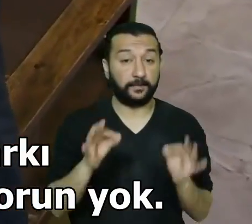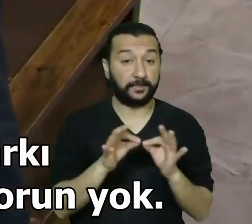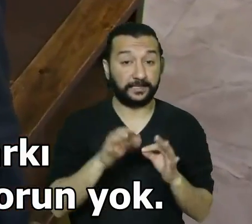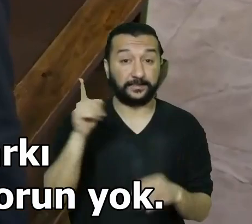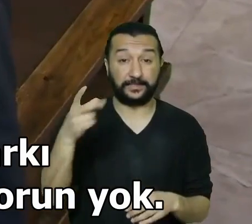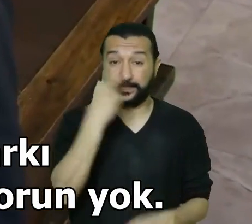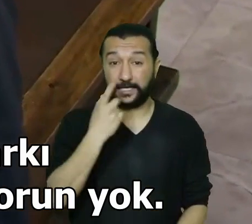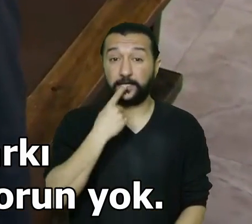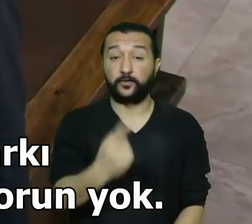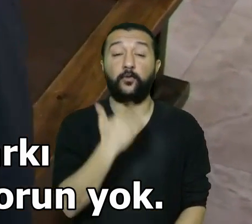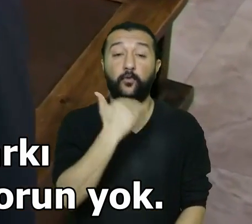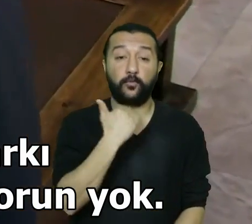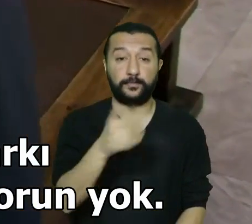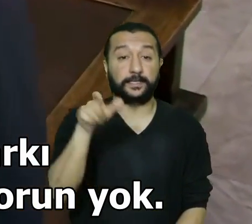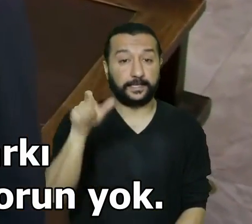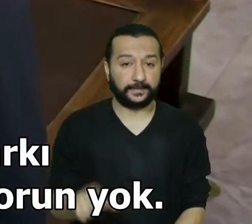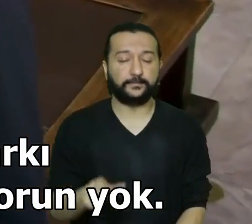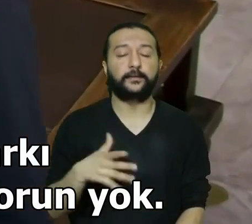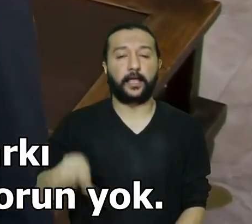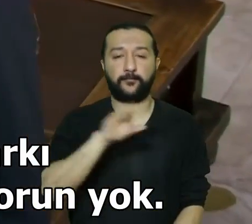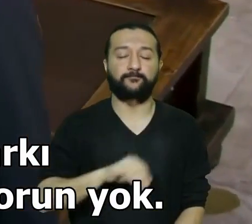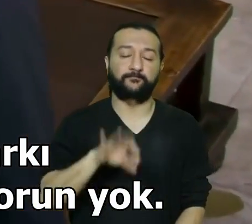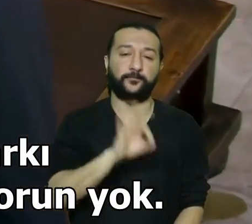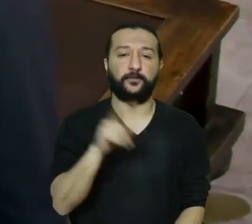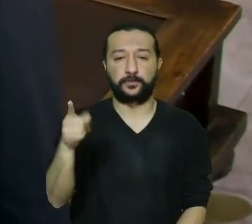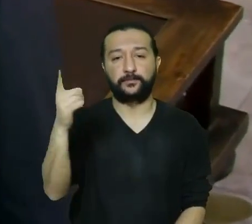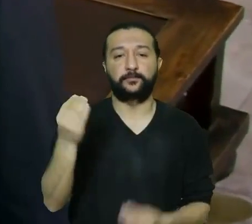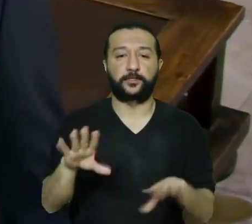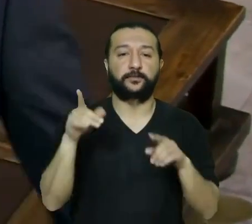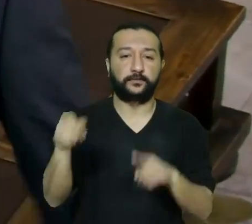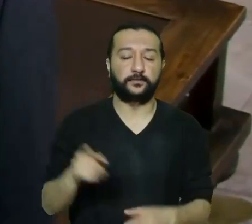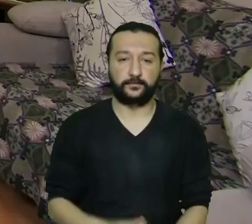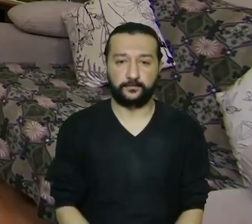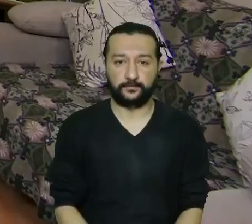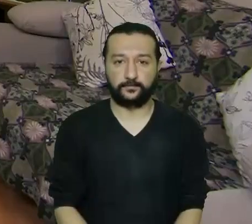Biricik'in şarkı söyleyememesi haricinde hiçbir sorun yok.